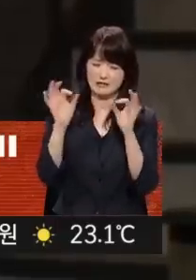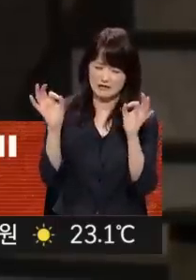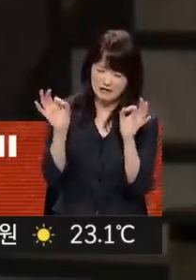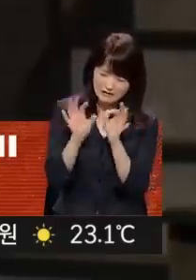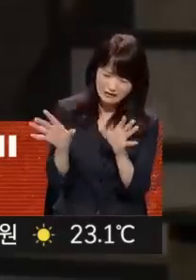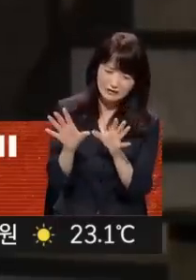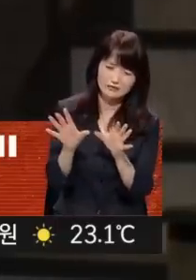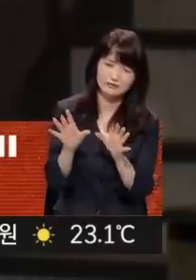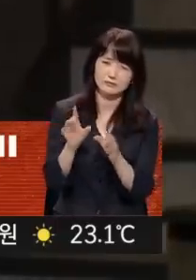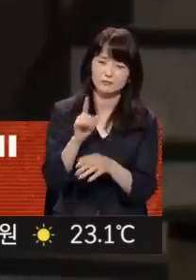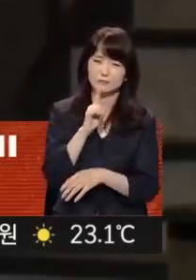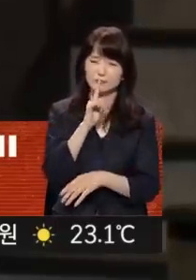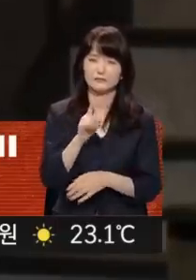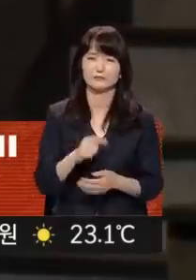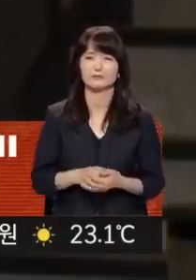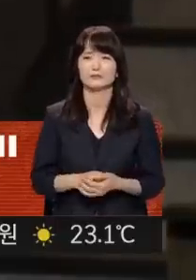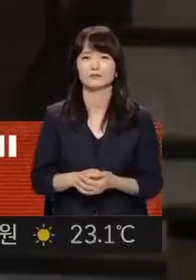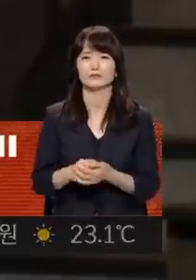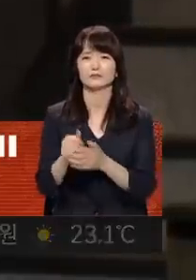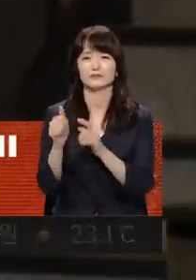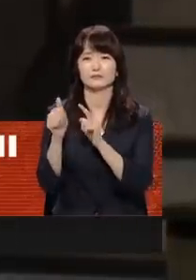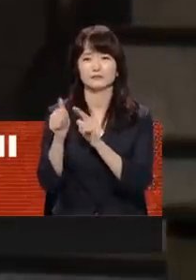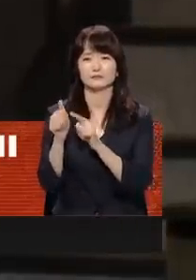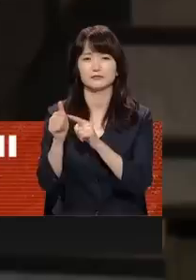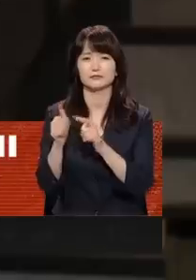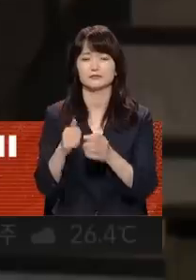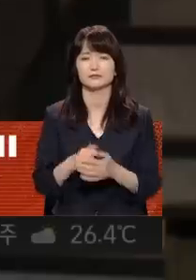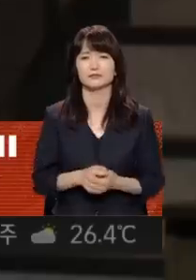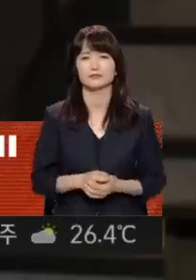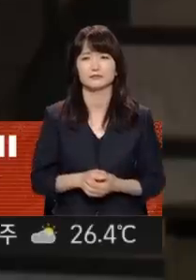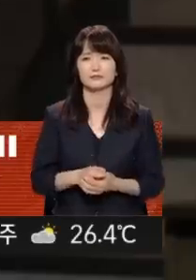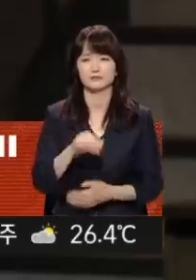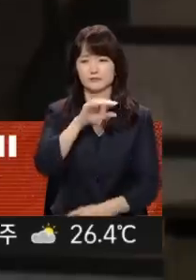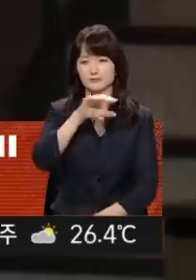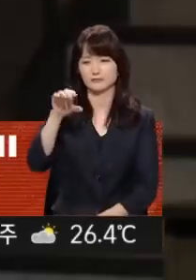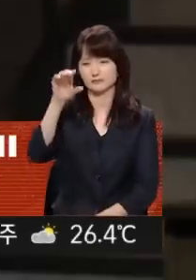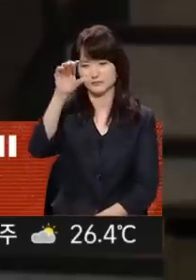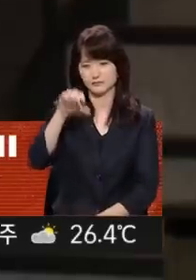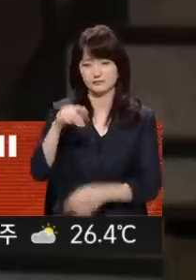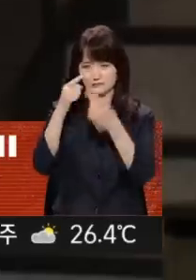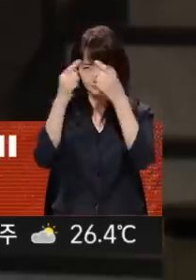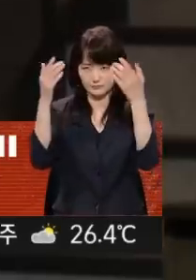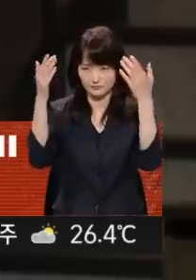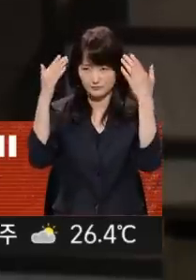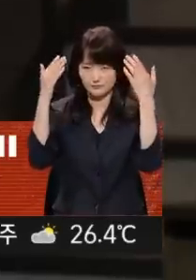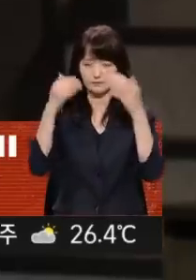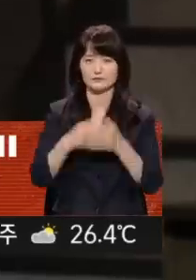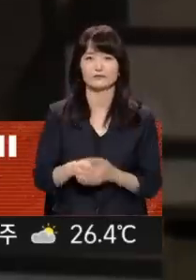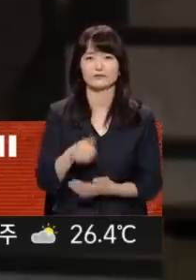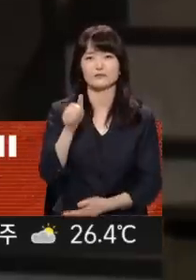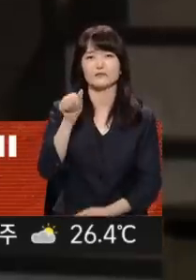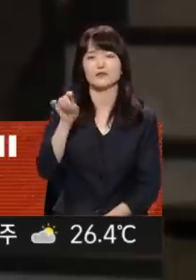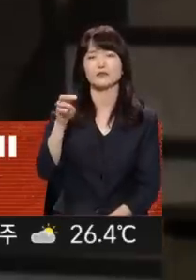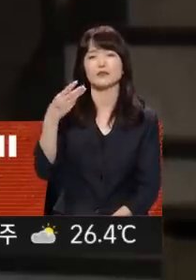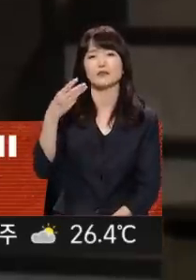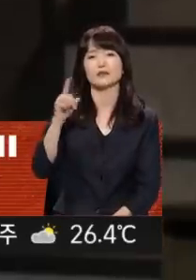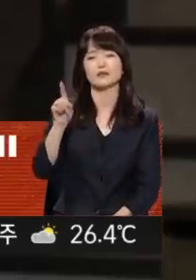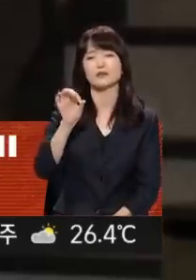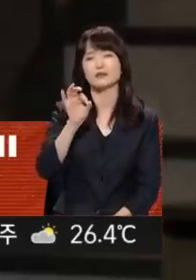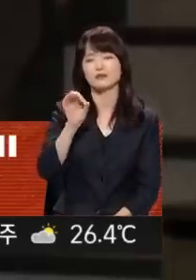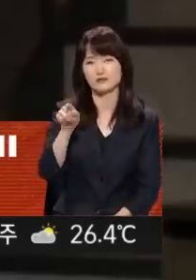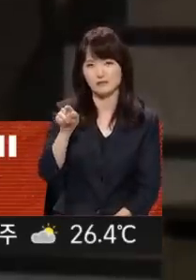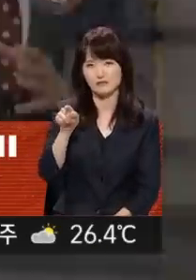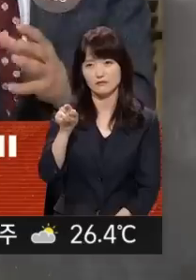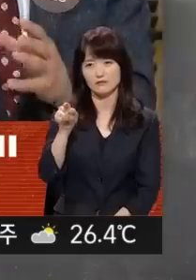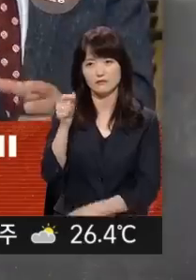다 한 것인데 사실이 사람 같은 경우는이 신학교에서이 헬라어라고 하는 그 아주 기초